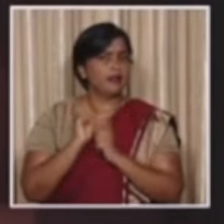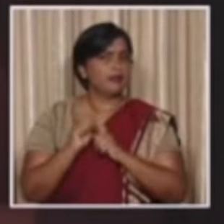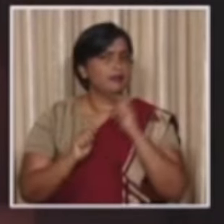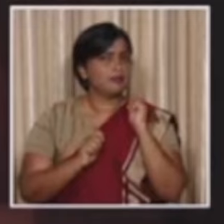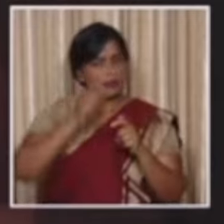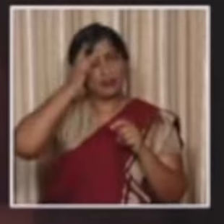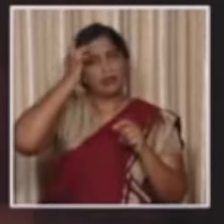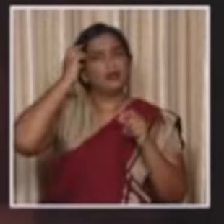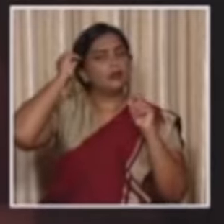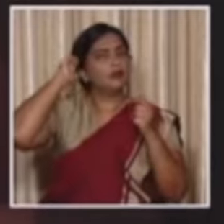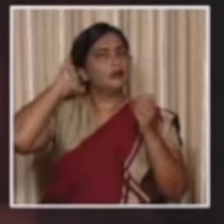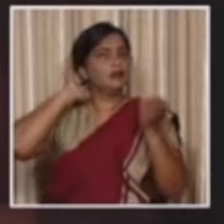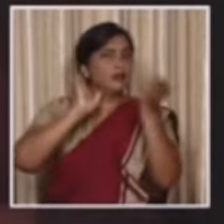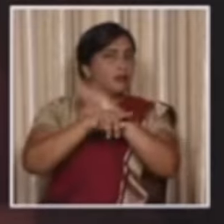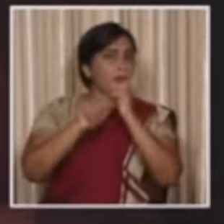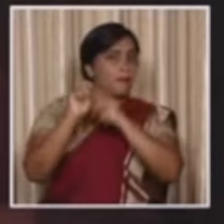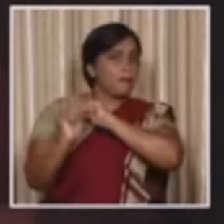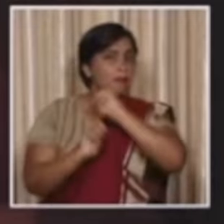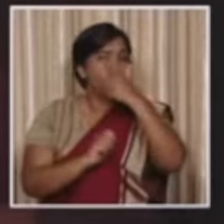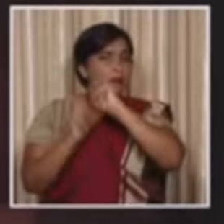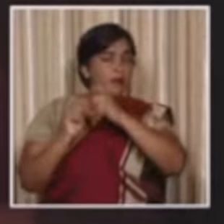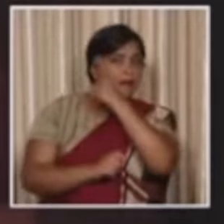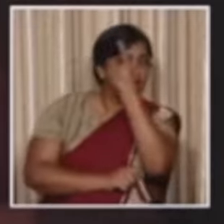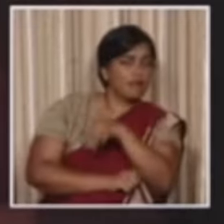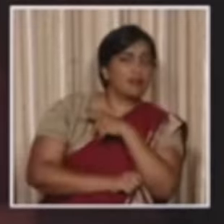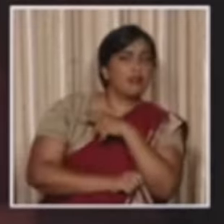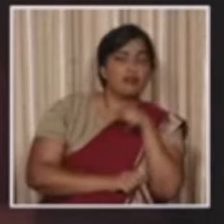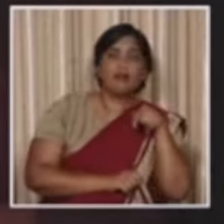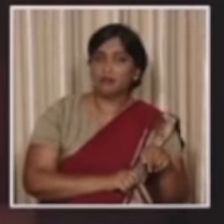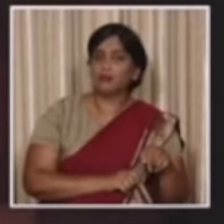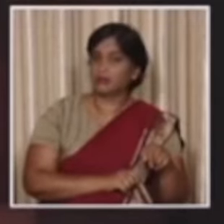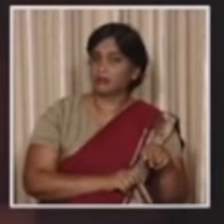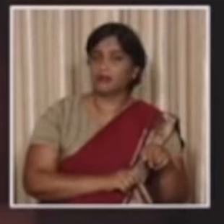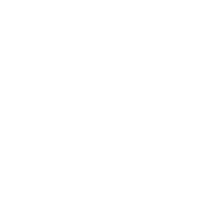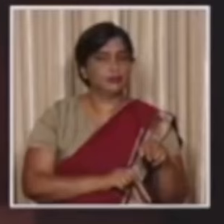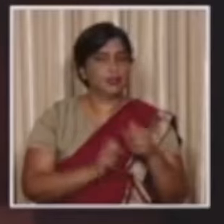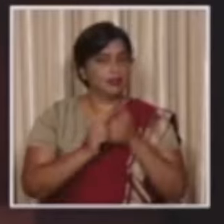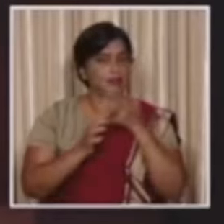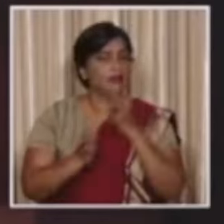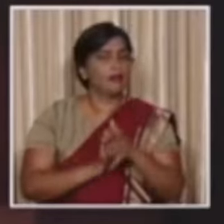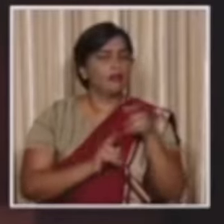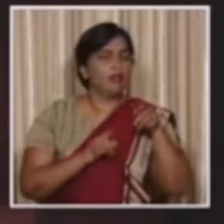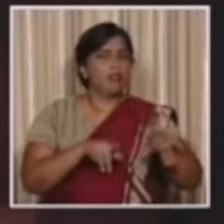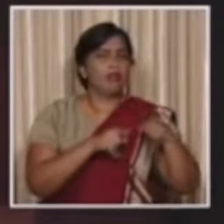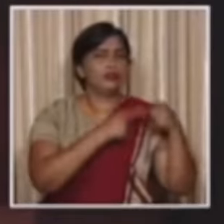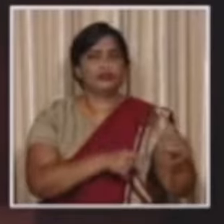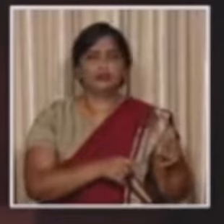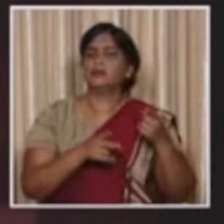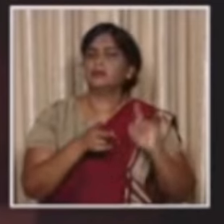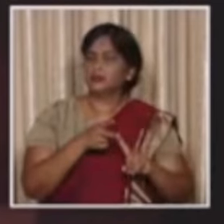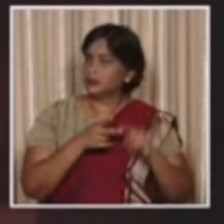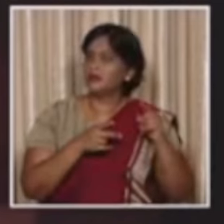දීමේදී මීට පෙර ණය අරගෙන නොගෙවපු වෙනස් අයගේ ඒ වරද මේ අය පිට පටවන්නේ? අනිත්